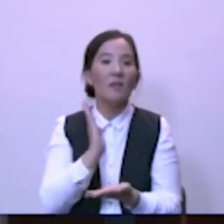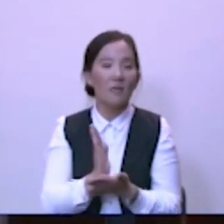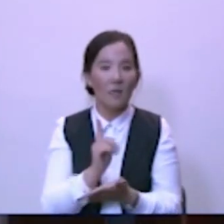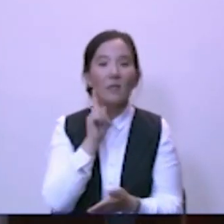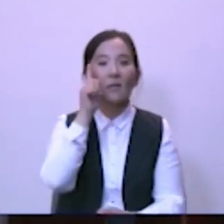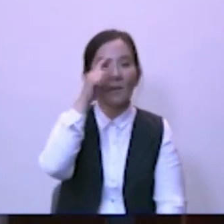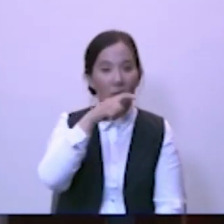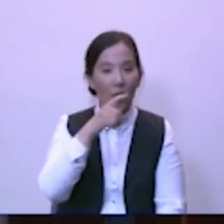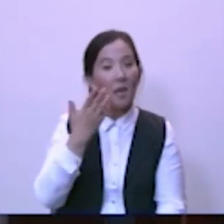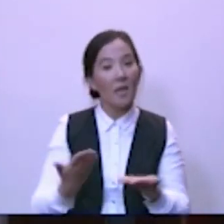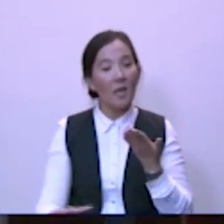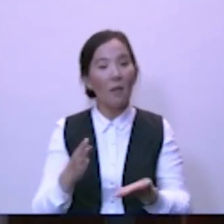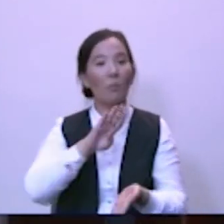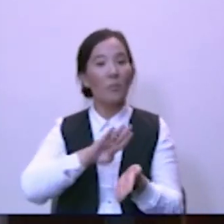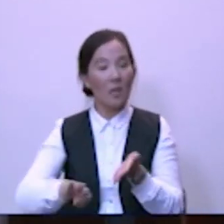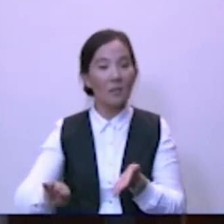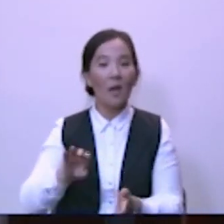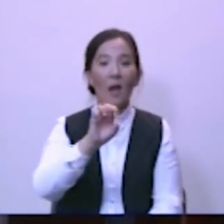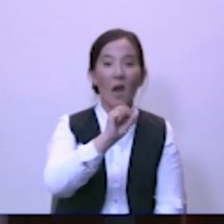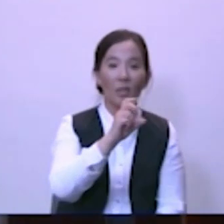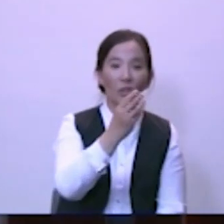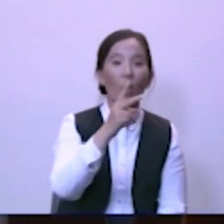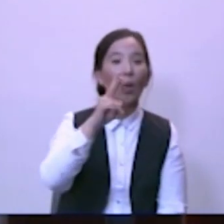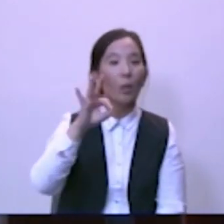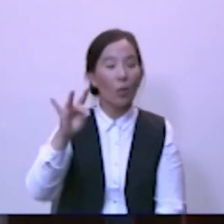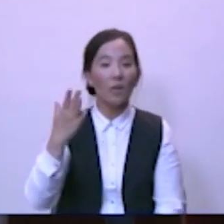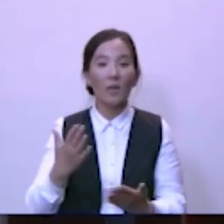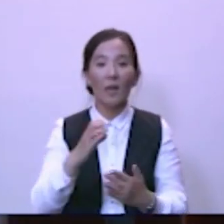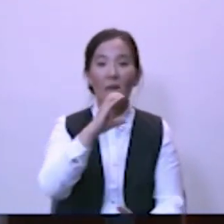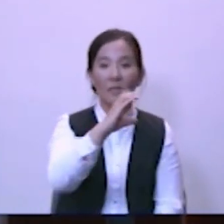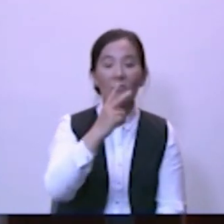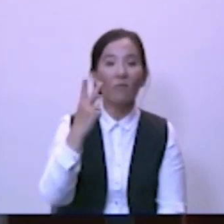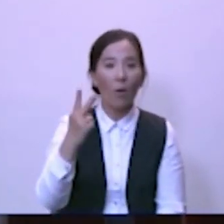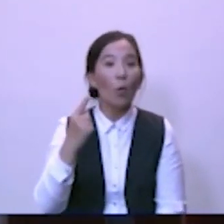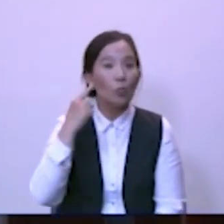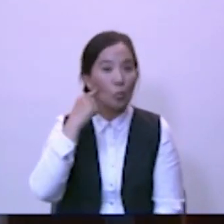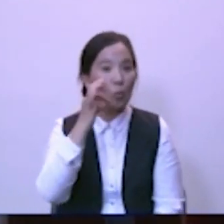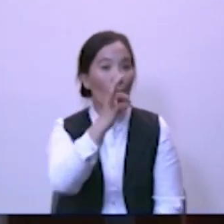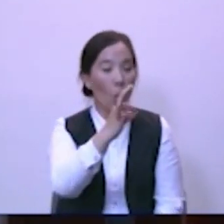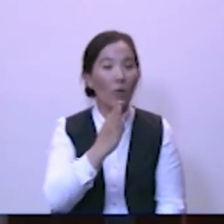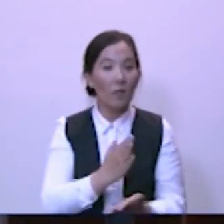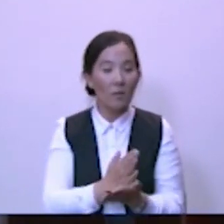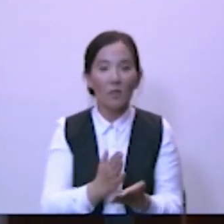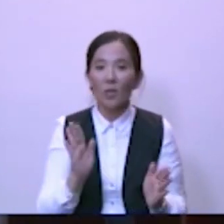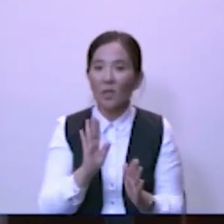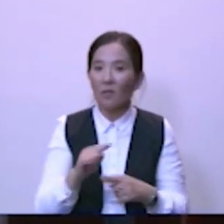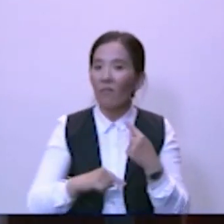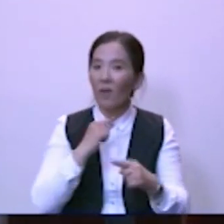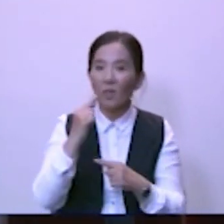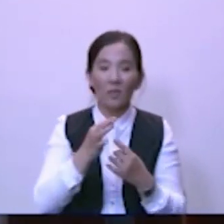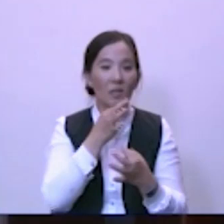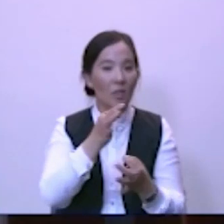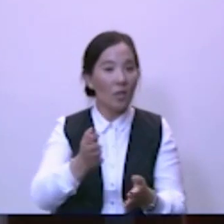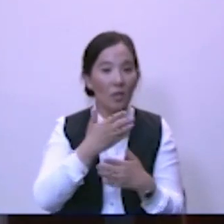бескислородные аж хлор или h2s вы слышите о нет она не произносится значит мы